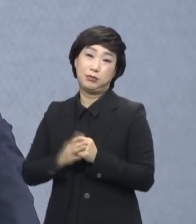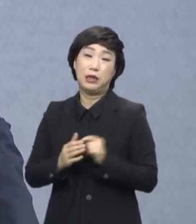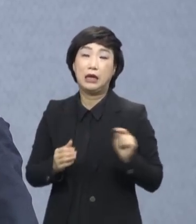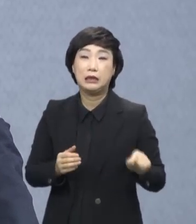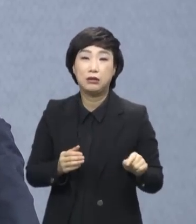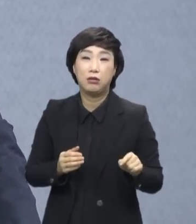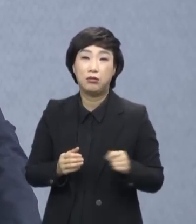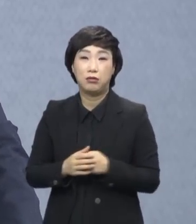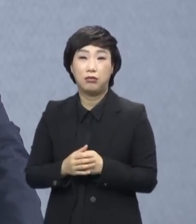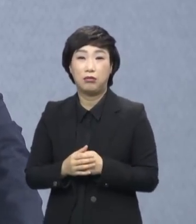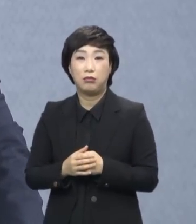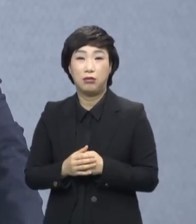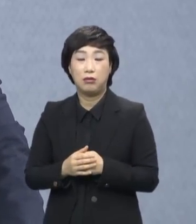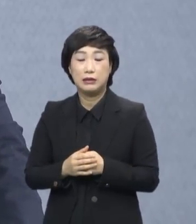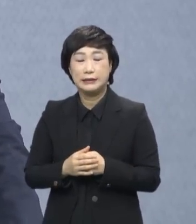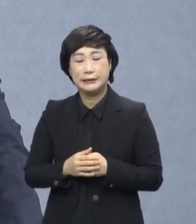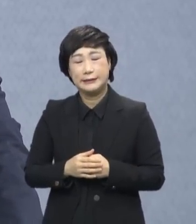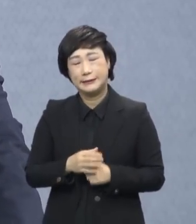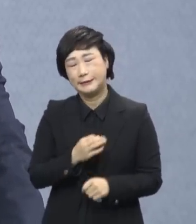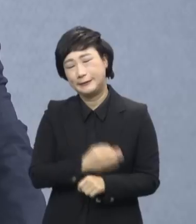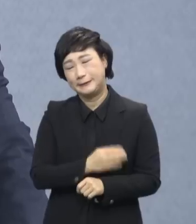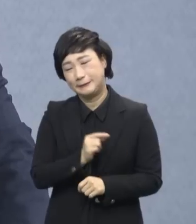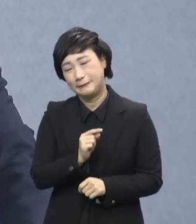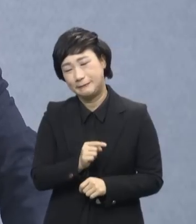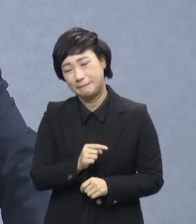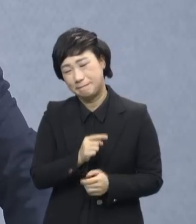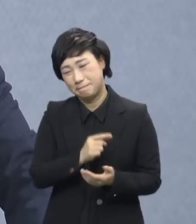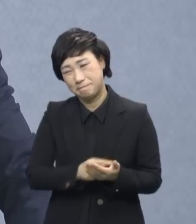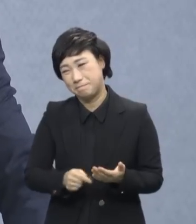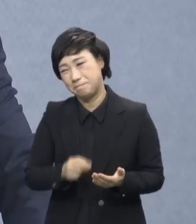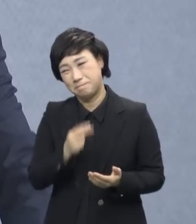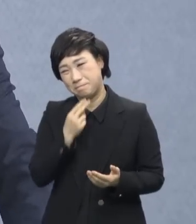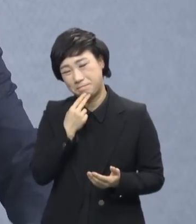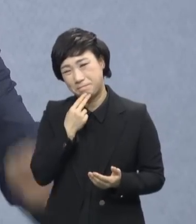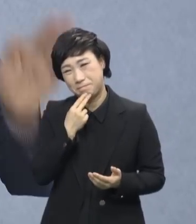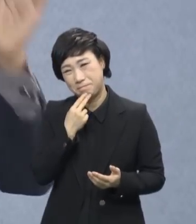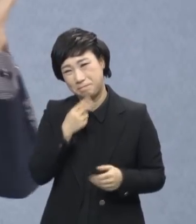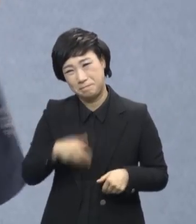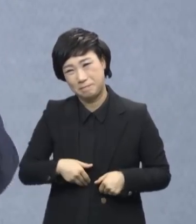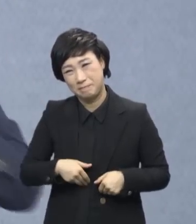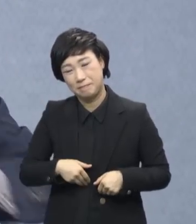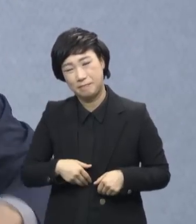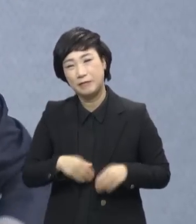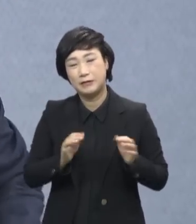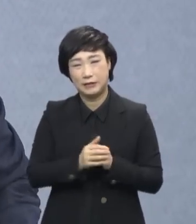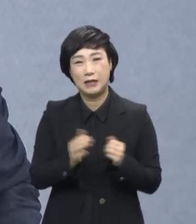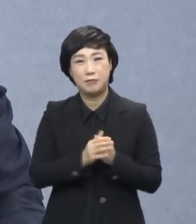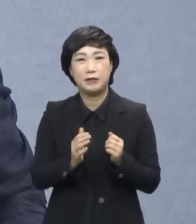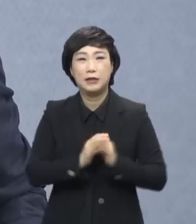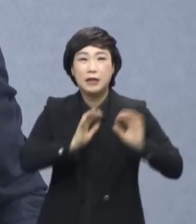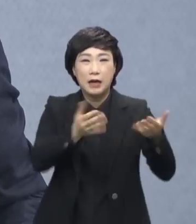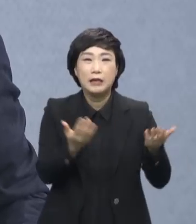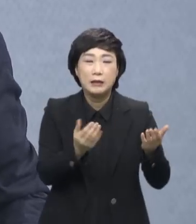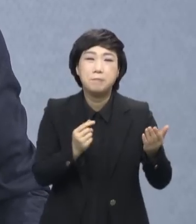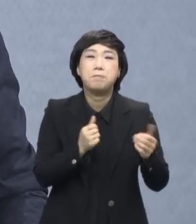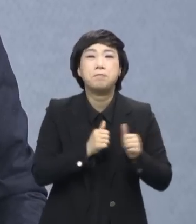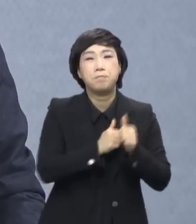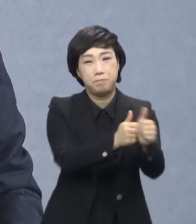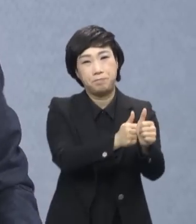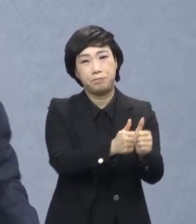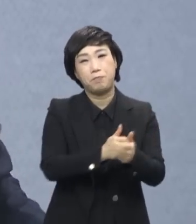그냥 체면상 손해보지 않으려고 그냥 세상 따라가는 거예요. 세상